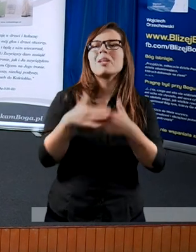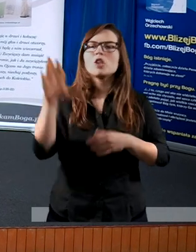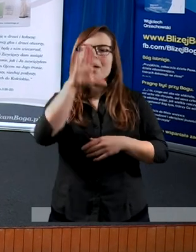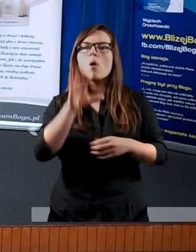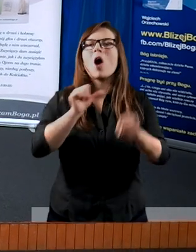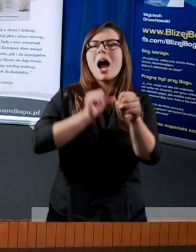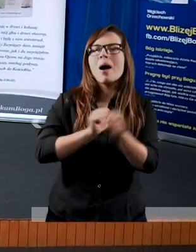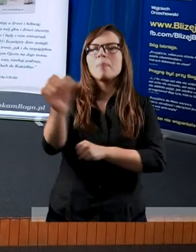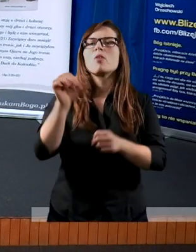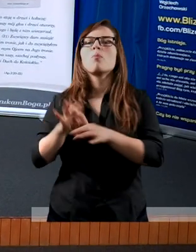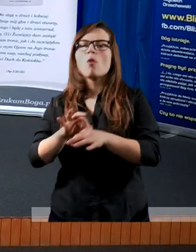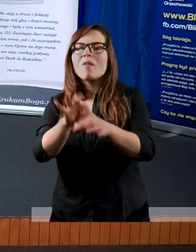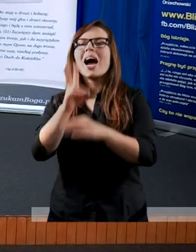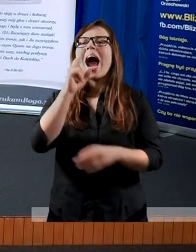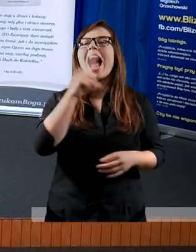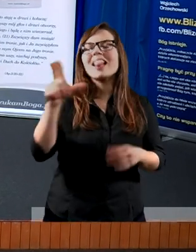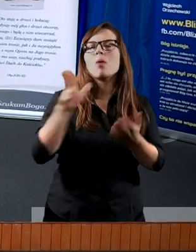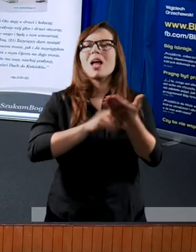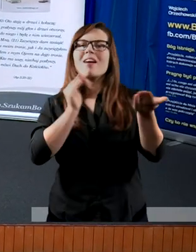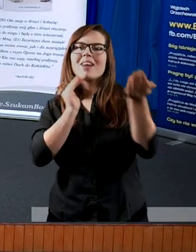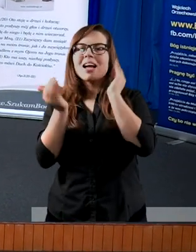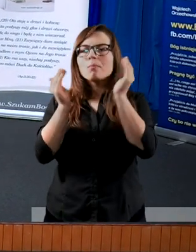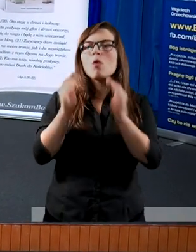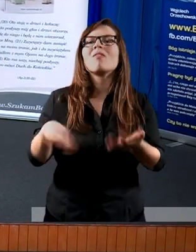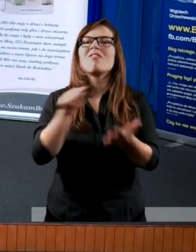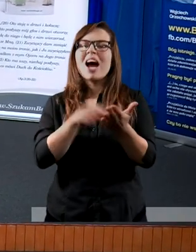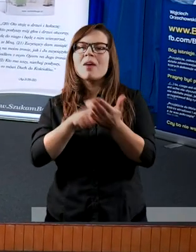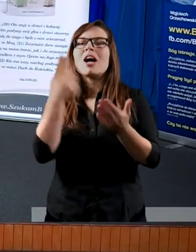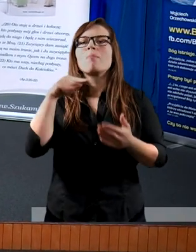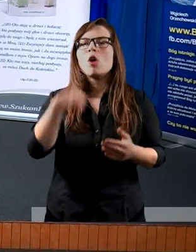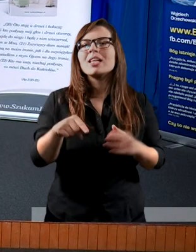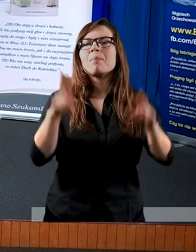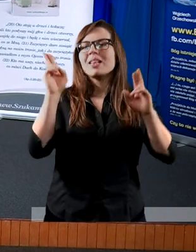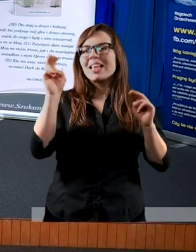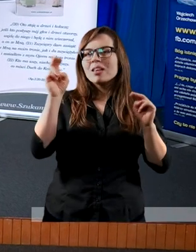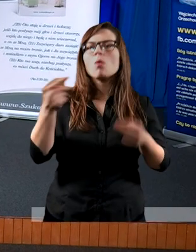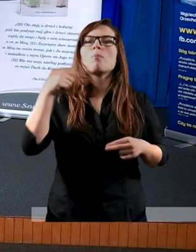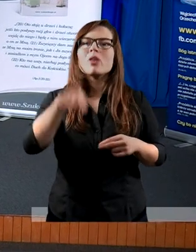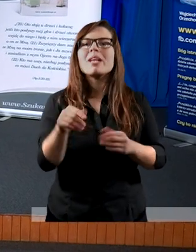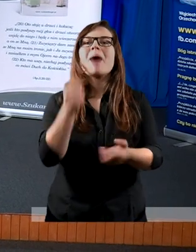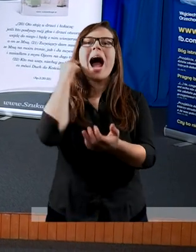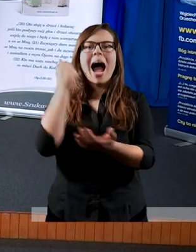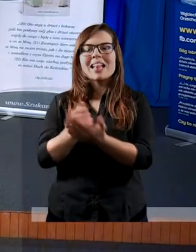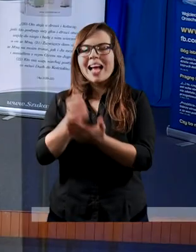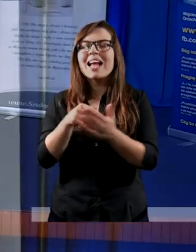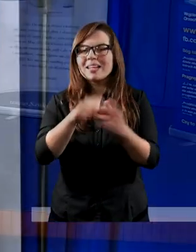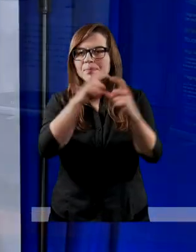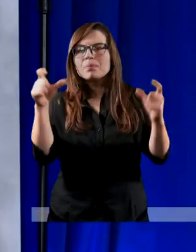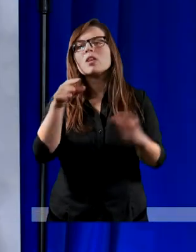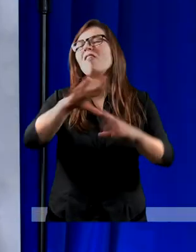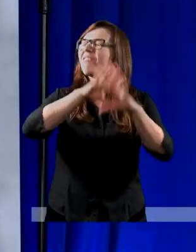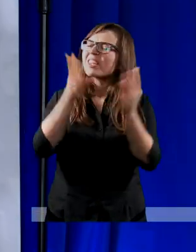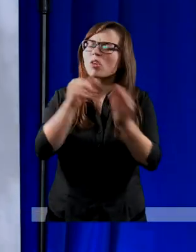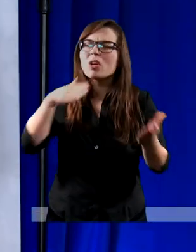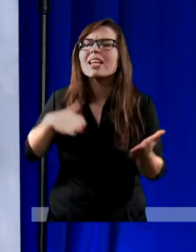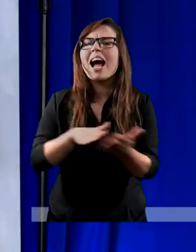Być. Prowadzę kanał na Facebooku właśnie pod tym tytułem i pod tym adresem. I tak właściwie od tego